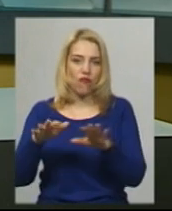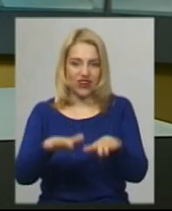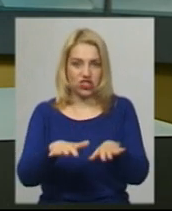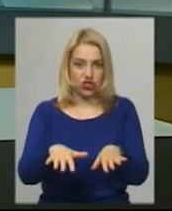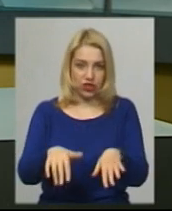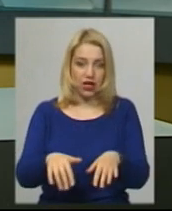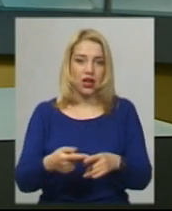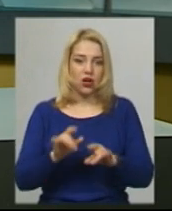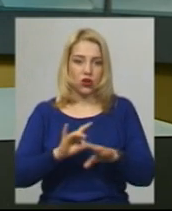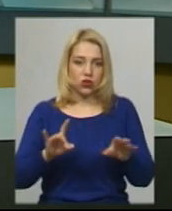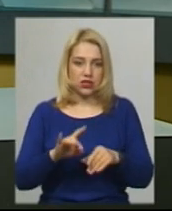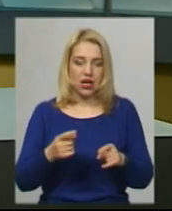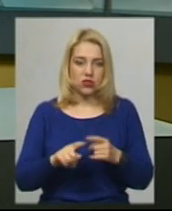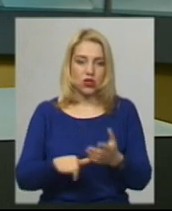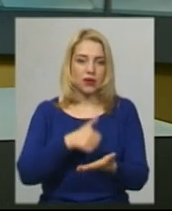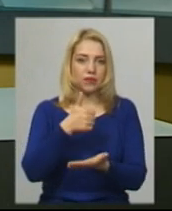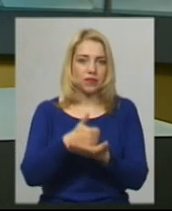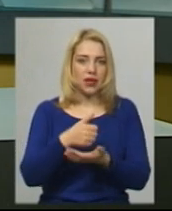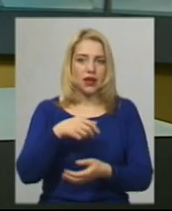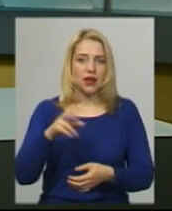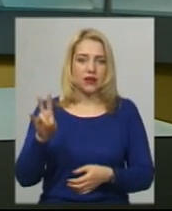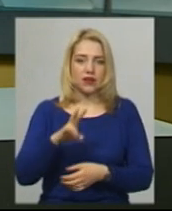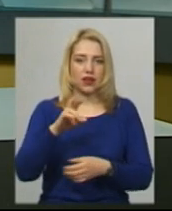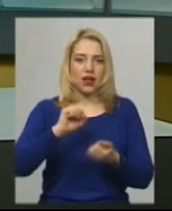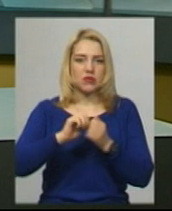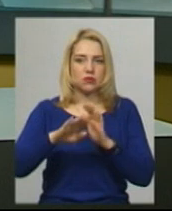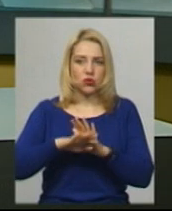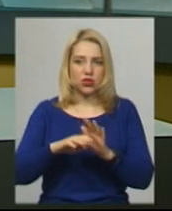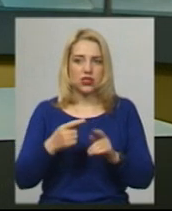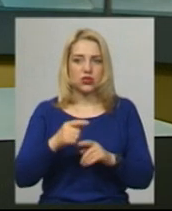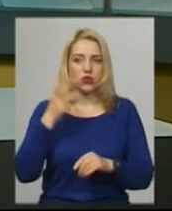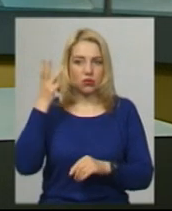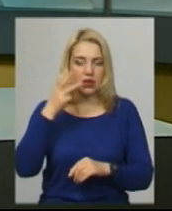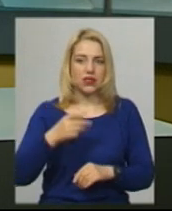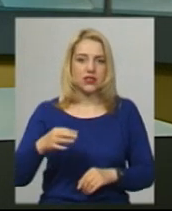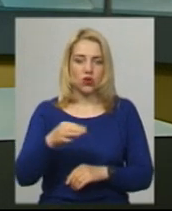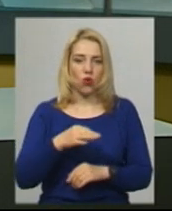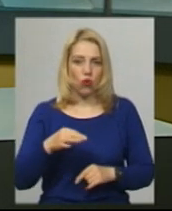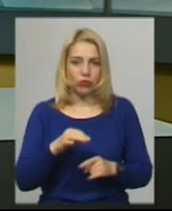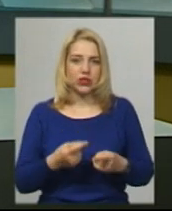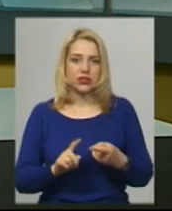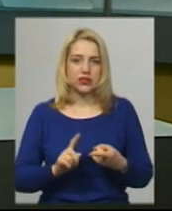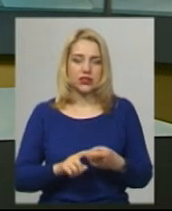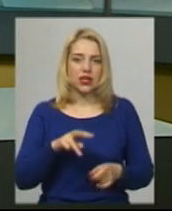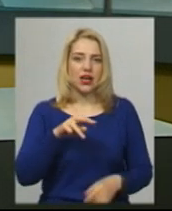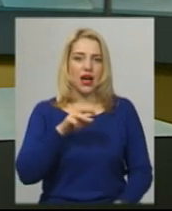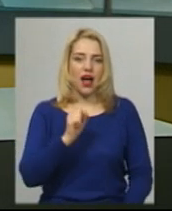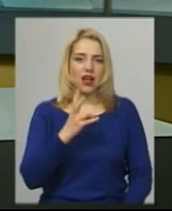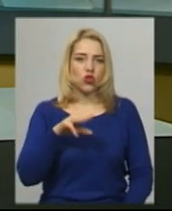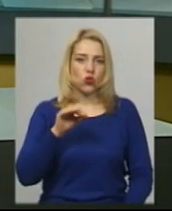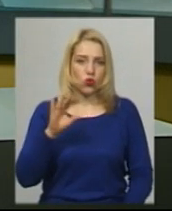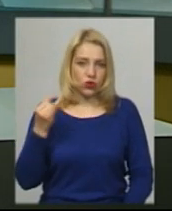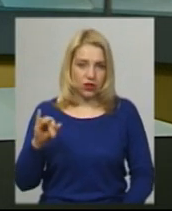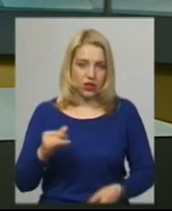Хмельницького, митрополит Хмельницького і Кам'янець-Подільської православної церкви України Антоній Махота. За його словами, згідно рішення,